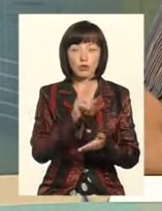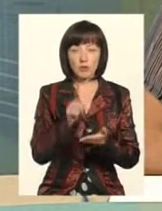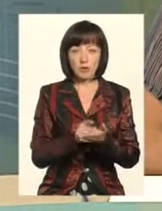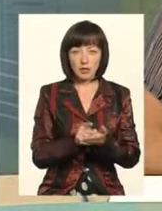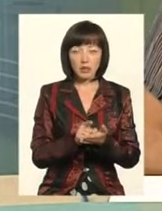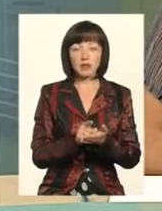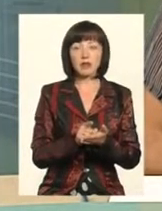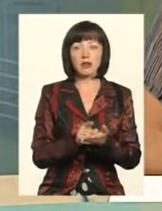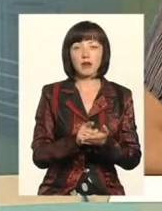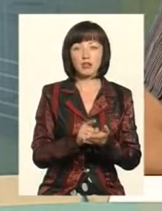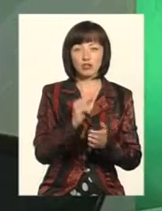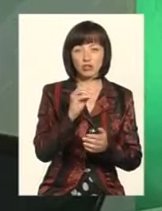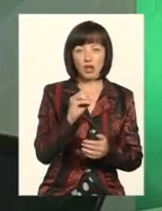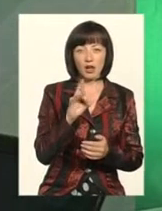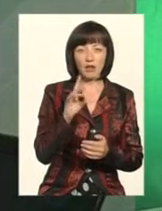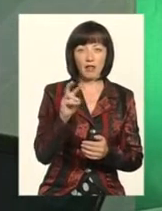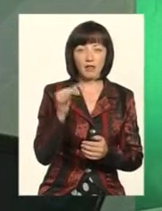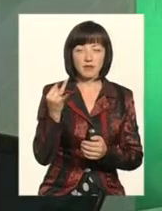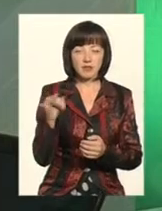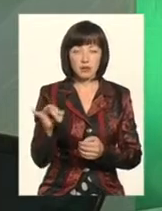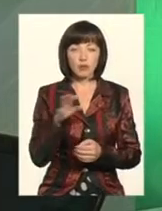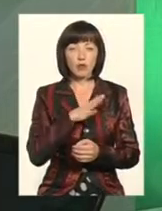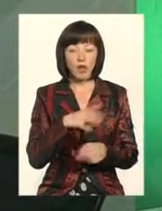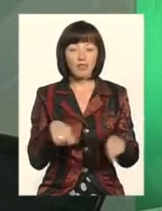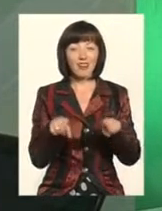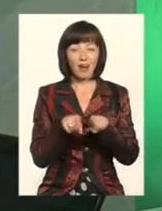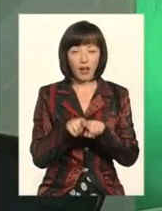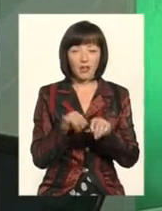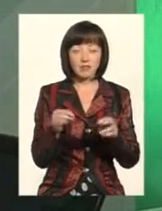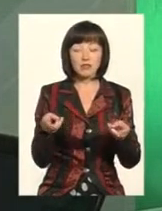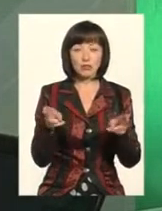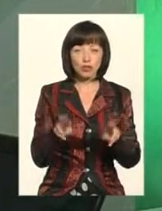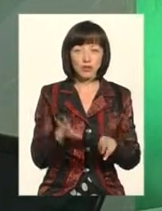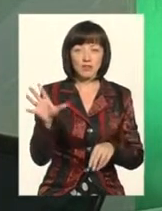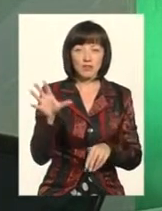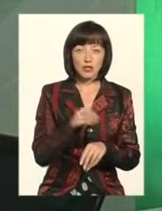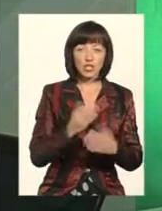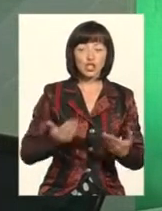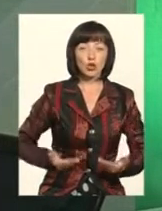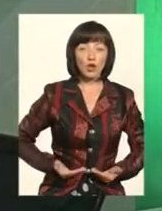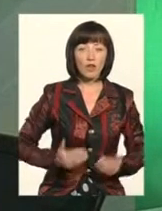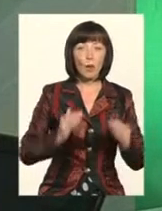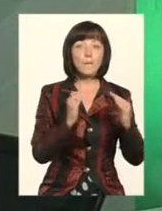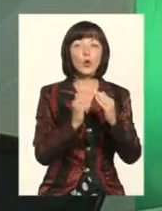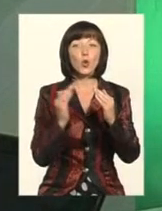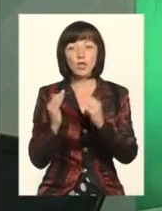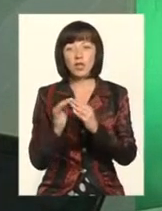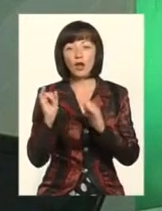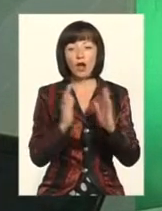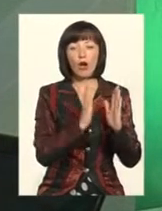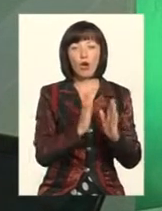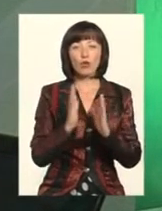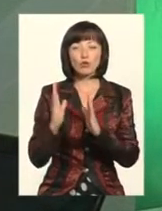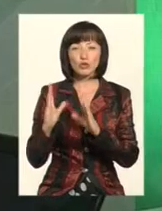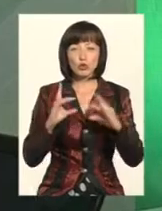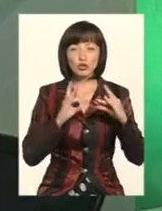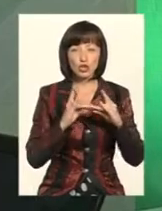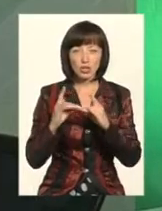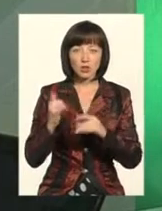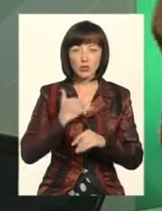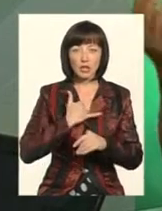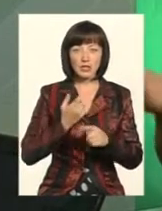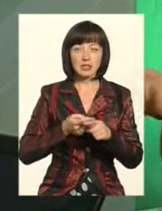голови Чернилевського Костянтина Івановича була і залишається така, що всі житлові будинки, які є і гуртожитки, відомчий житловий фонд, а у нас в